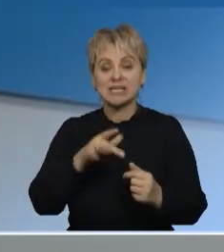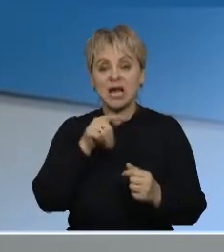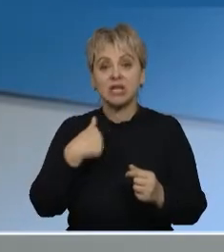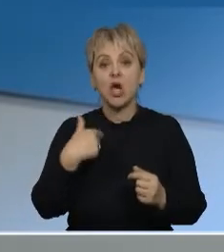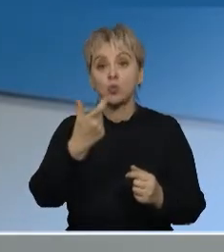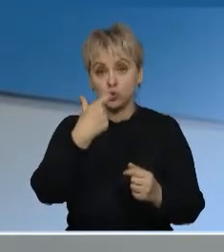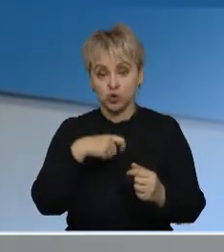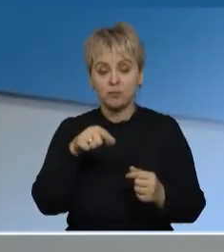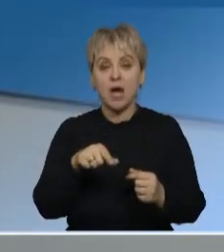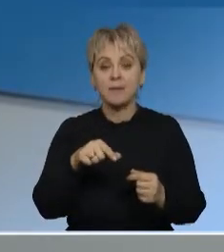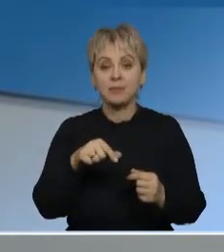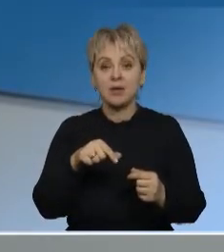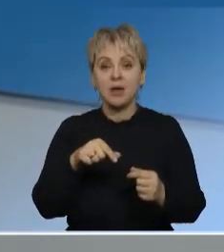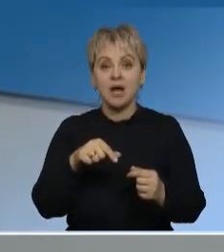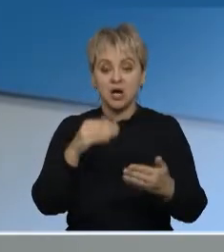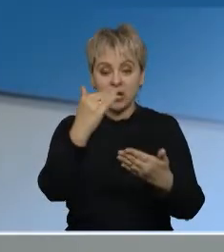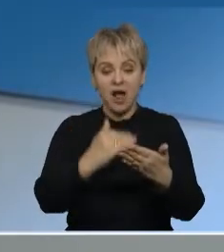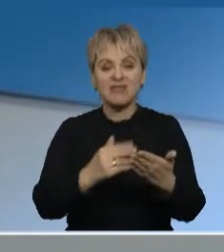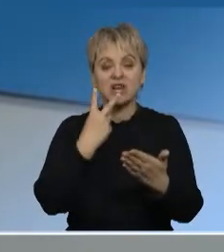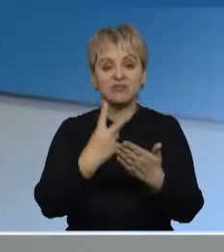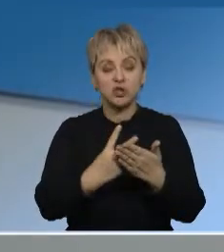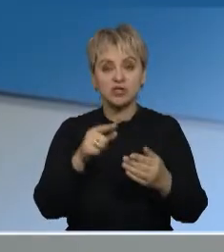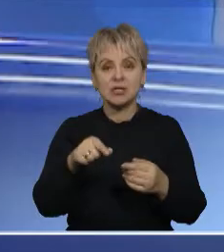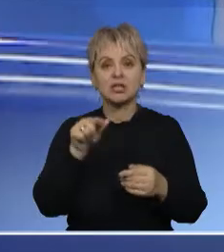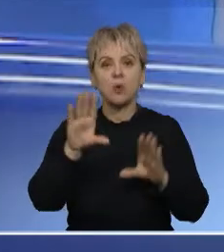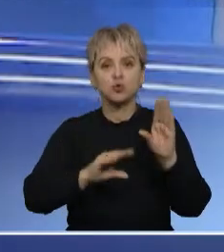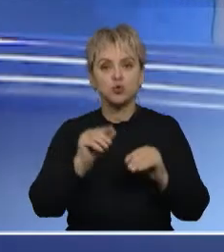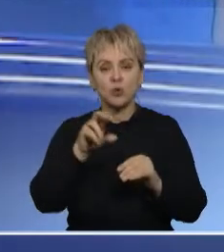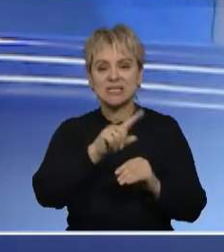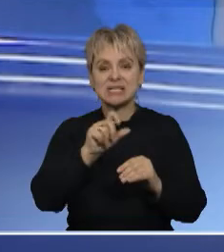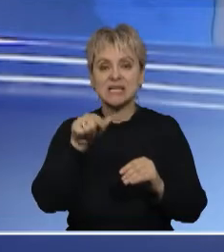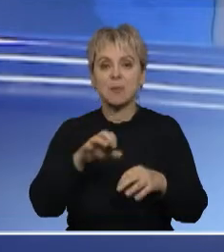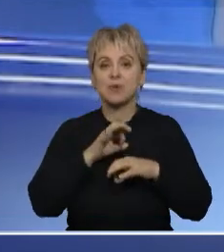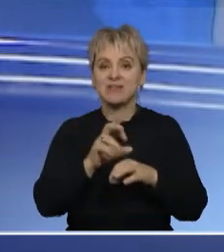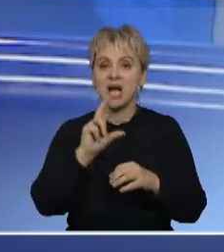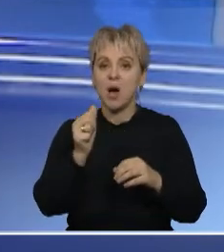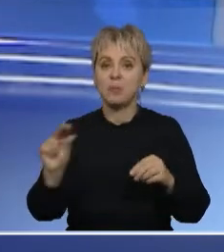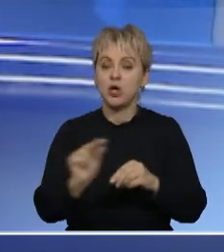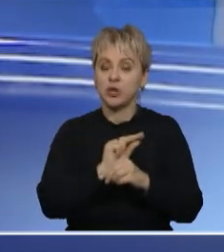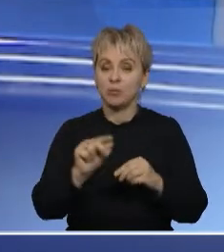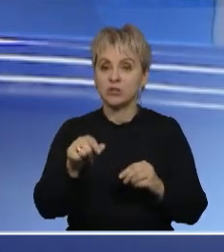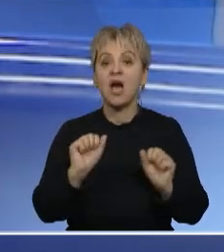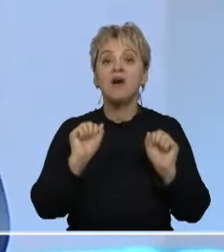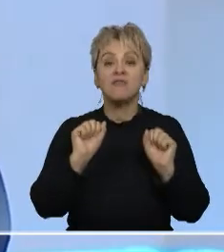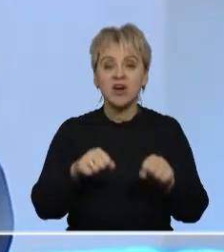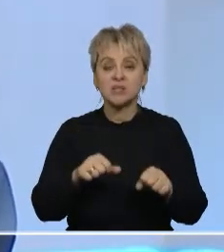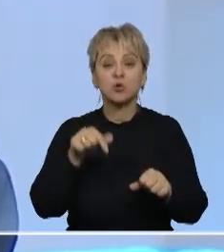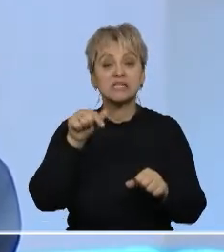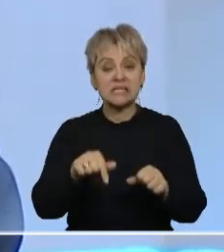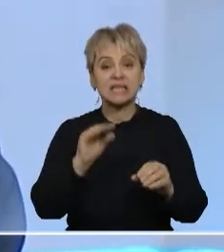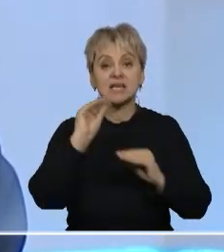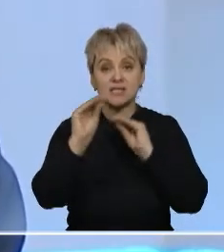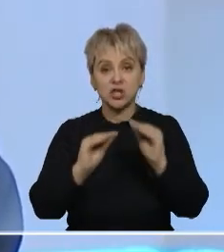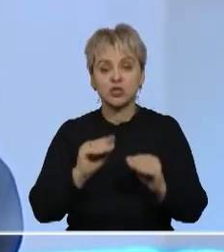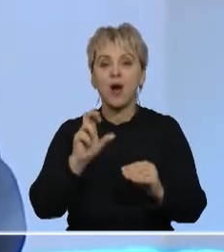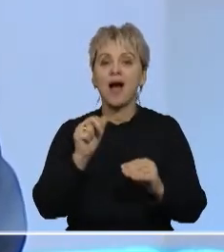даже у себя в графах видел там счет за проведение капитального ремонта. Возможно, за текущее содержание,